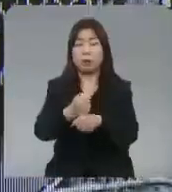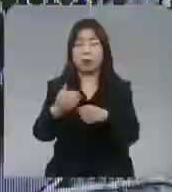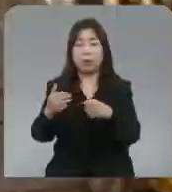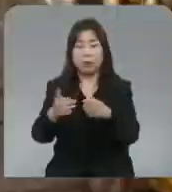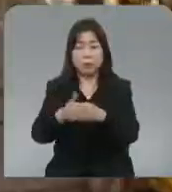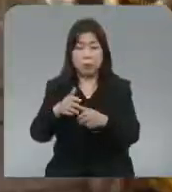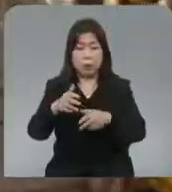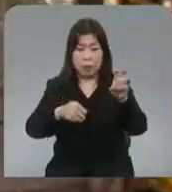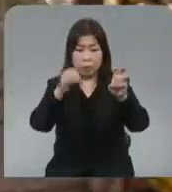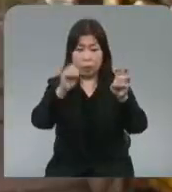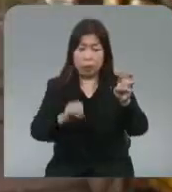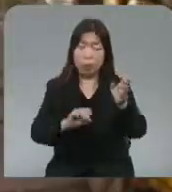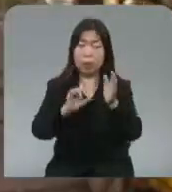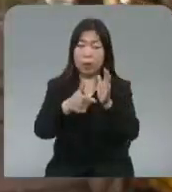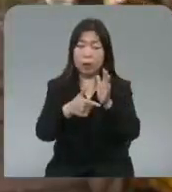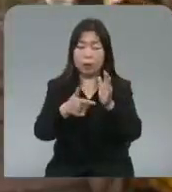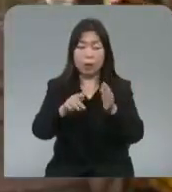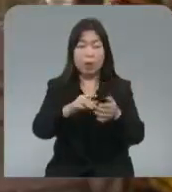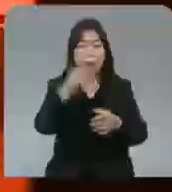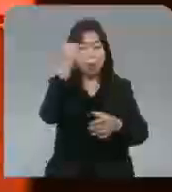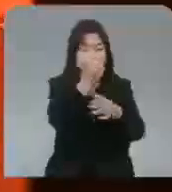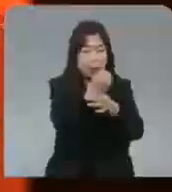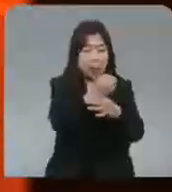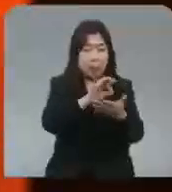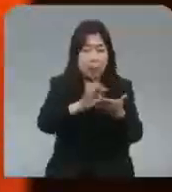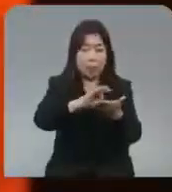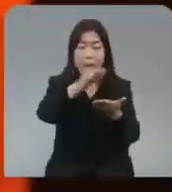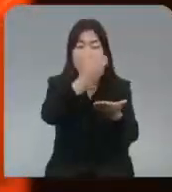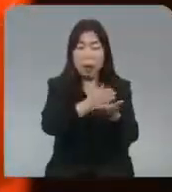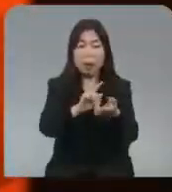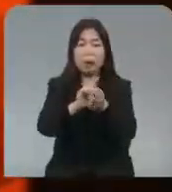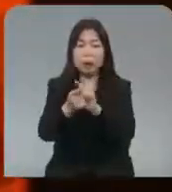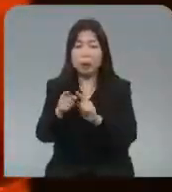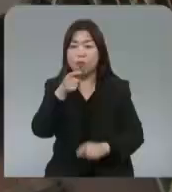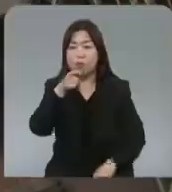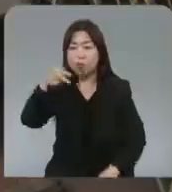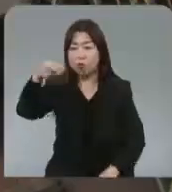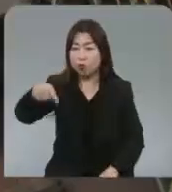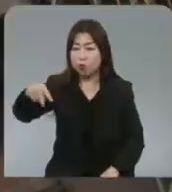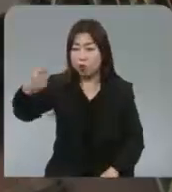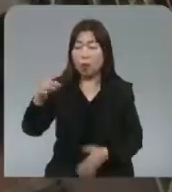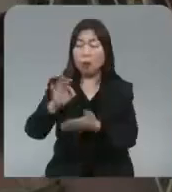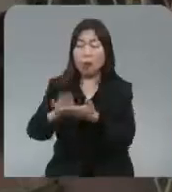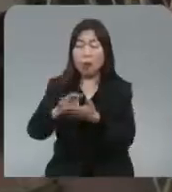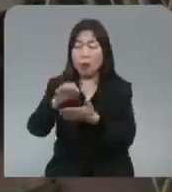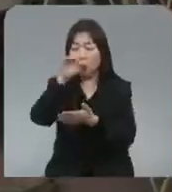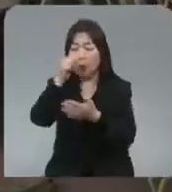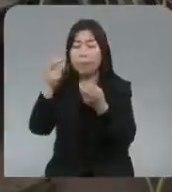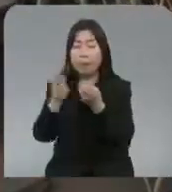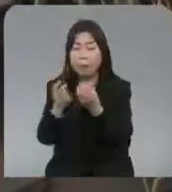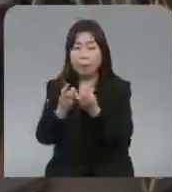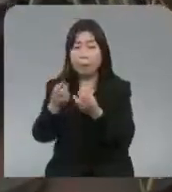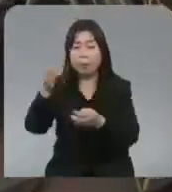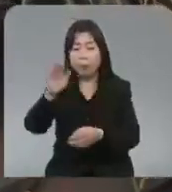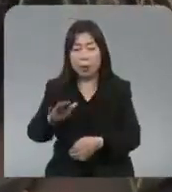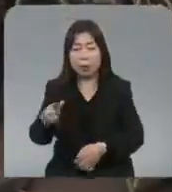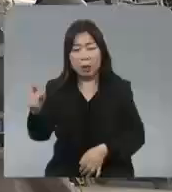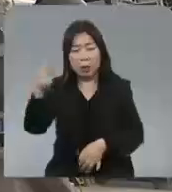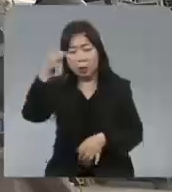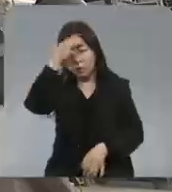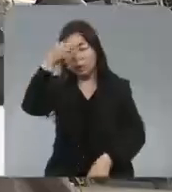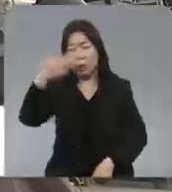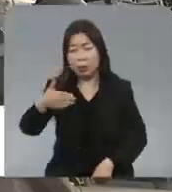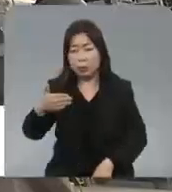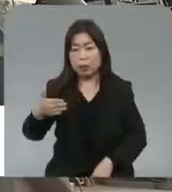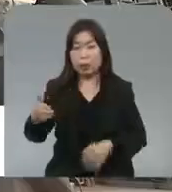экономику в которой велика долю углеродных отрасли металлургическая промышленность выделяет около 117 миллионов